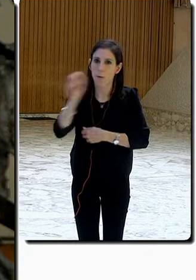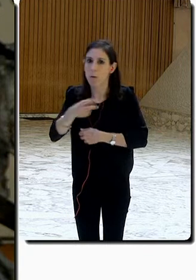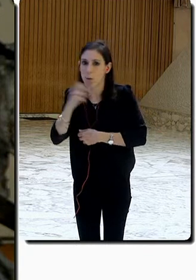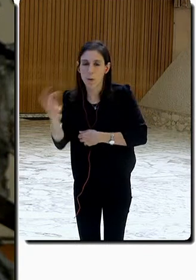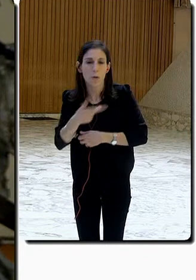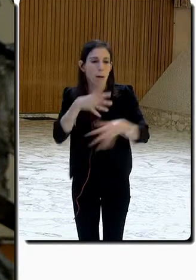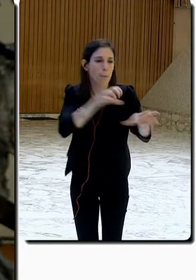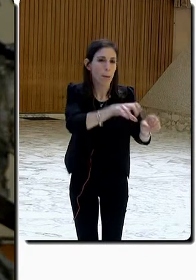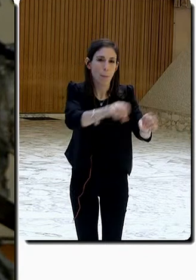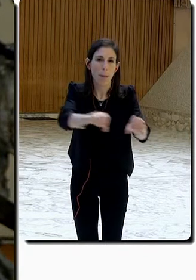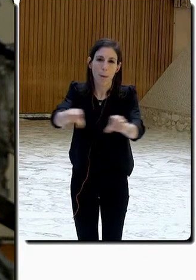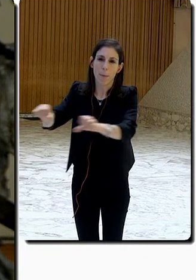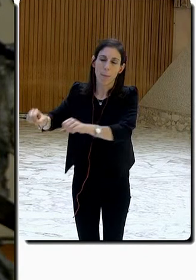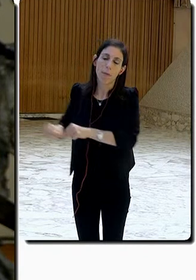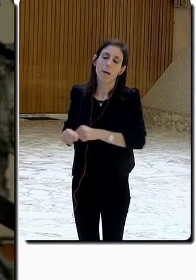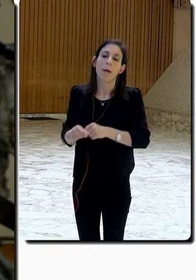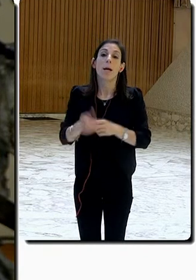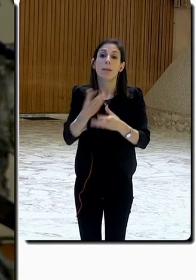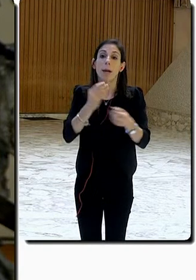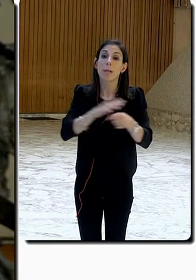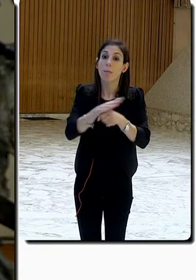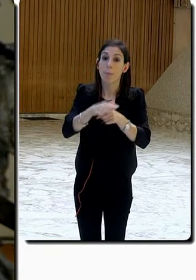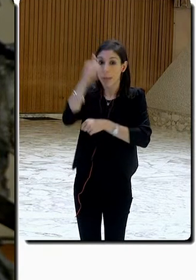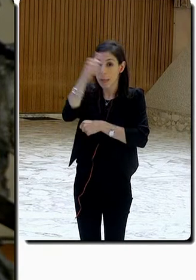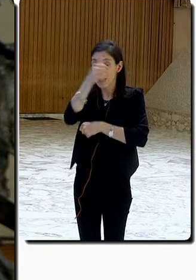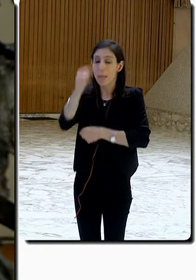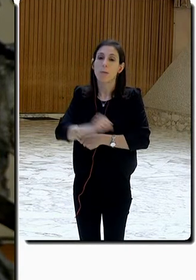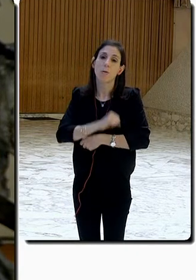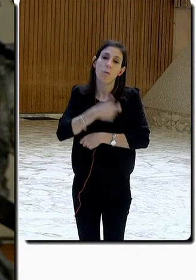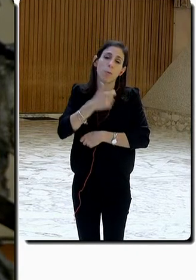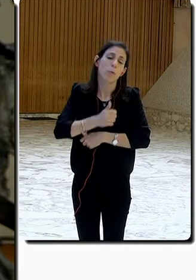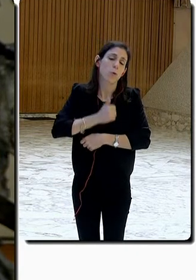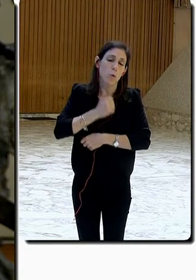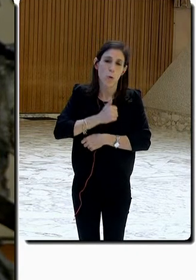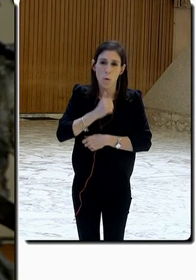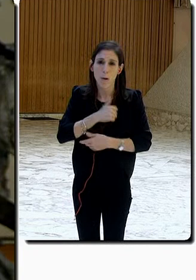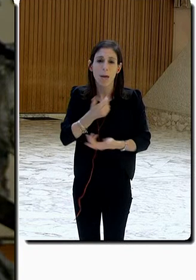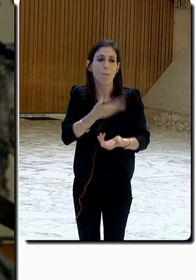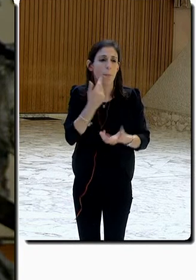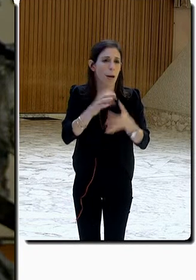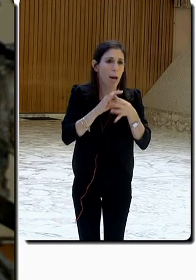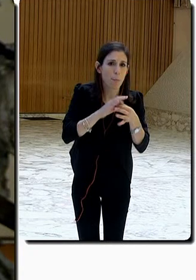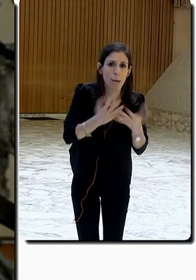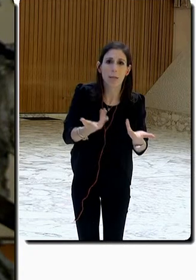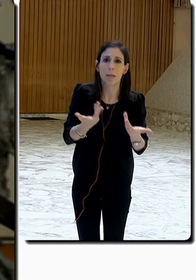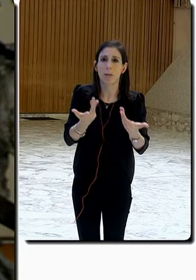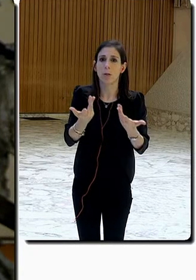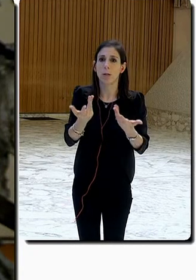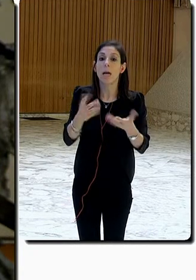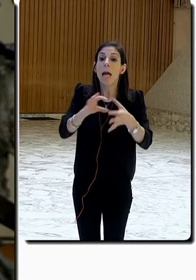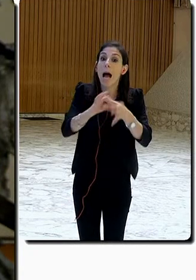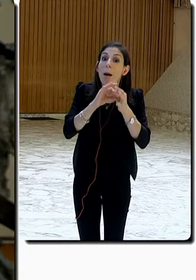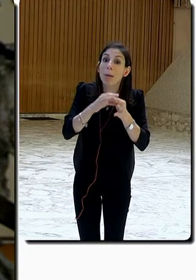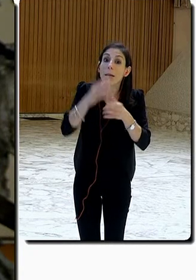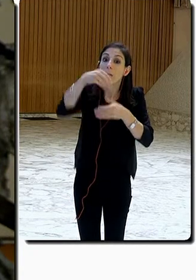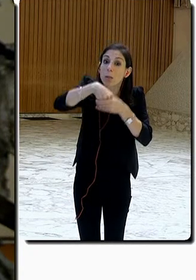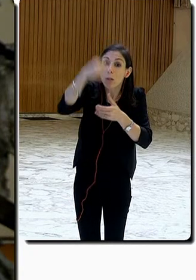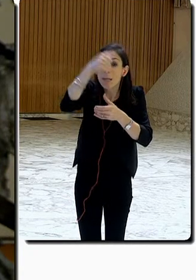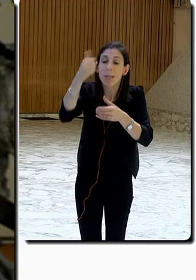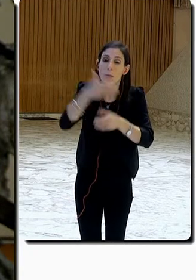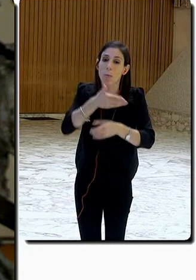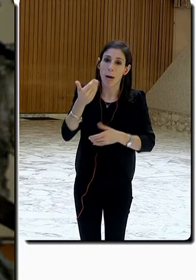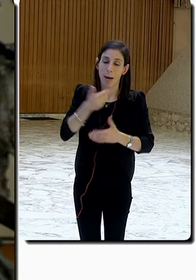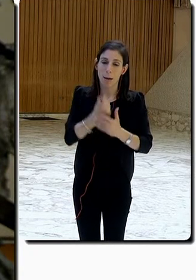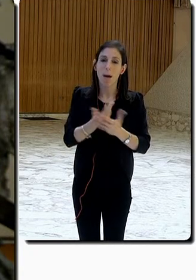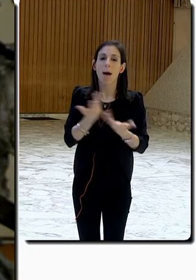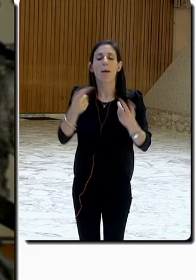chrétiennes souffrent de solitude et de manque d'amitié dans le Christ. Pour remédier à cela, nous vivons un modèle de communion